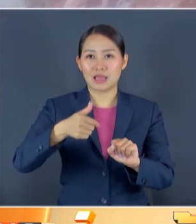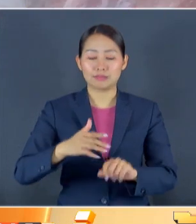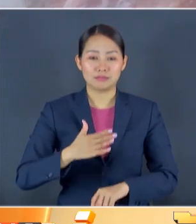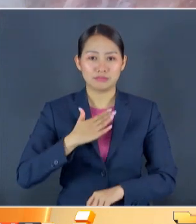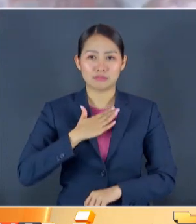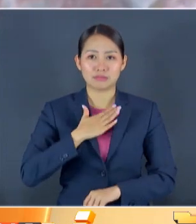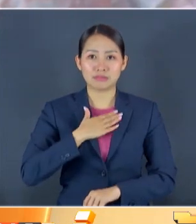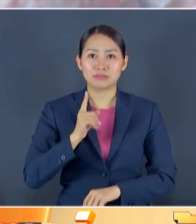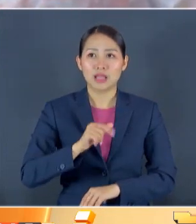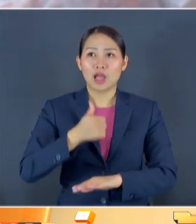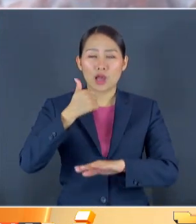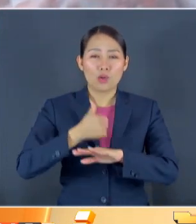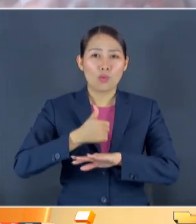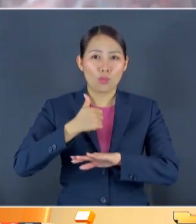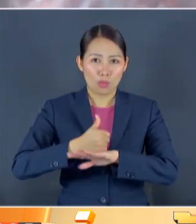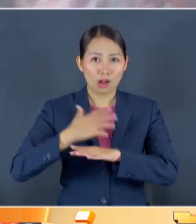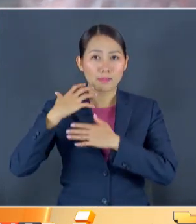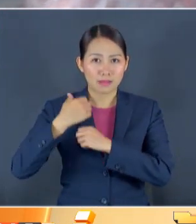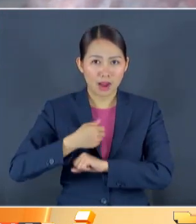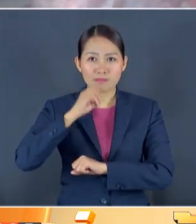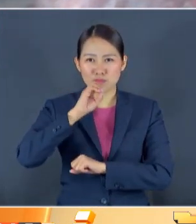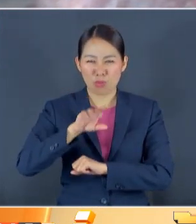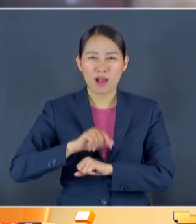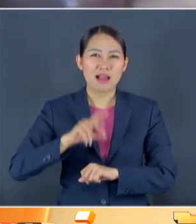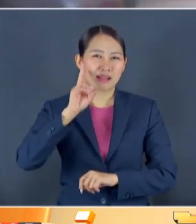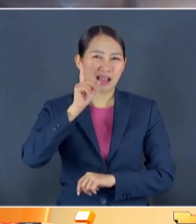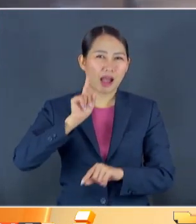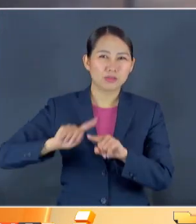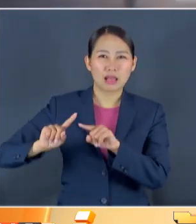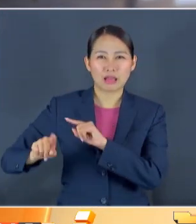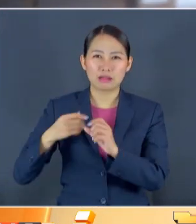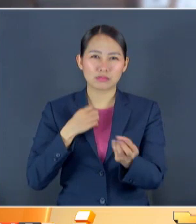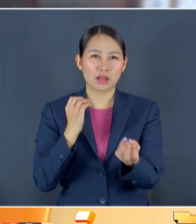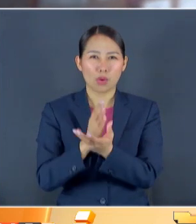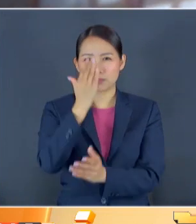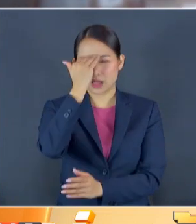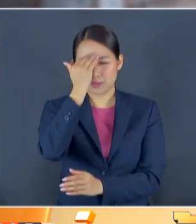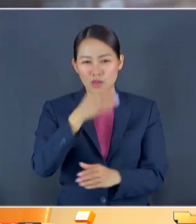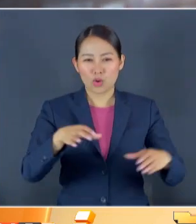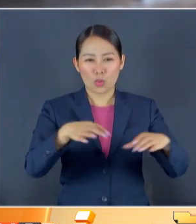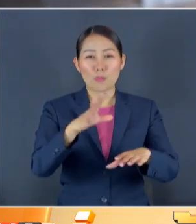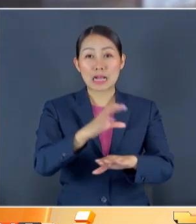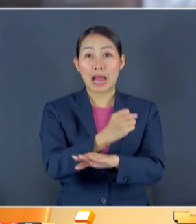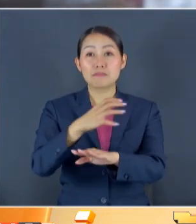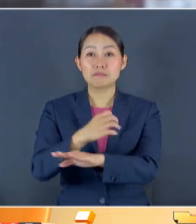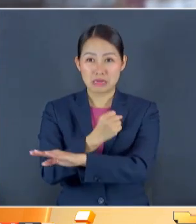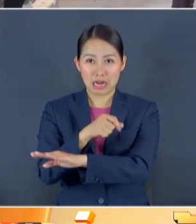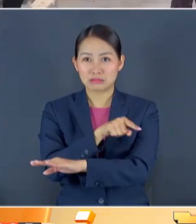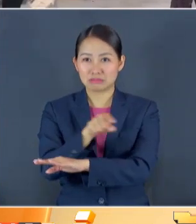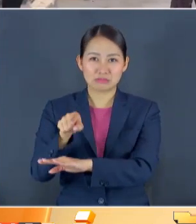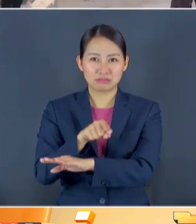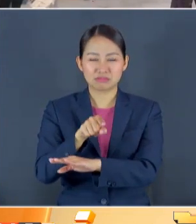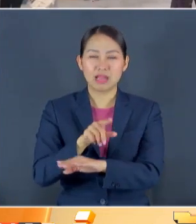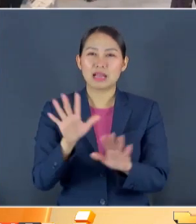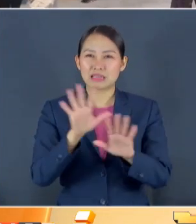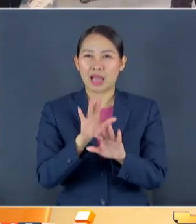บวนการทางการเมืองเล่นงาน มีความพยายามจะสร้างประเด็นนะแล้วก็ไปโยงบุคคลใกล้ชิดเข้ามาพัวพันย้ำว่